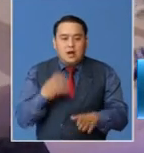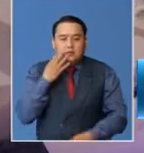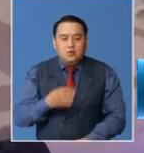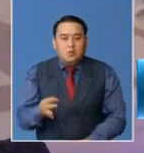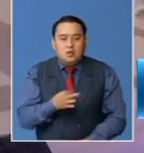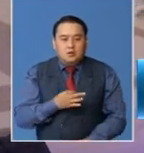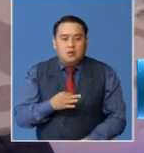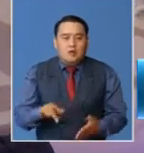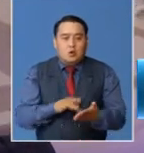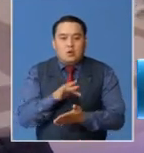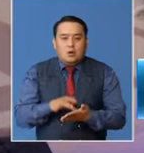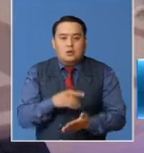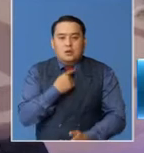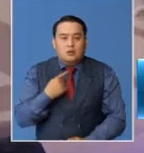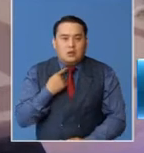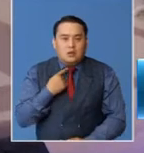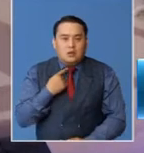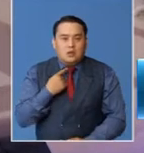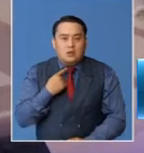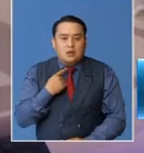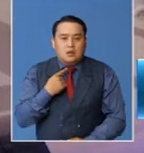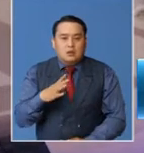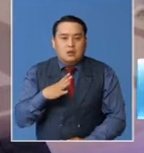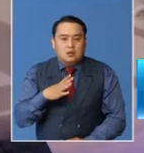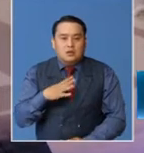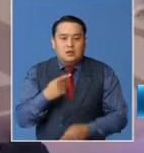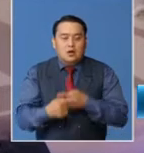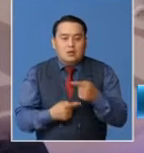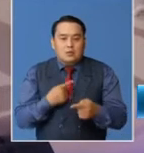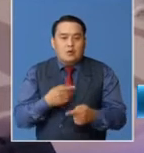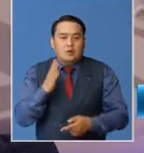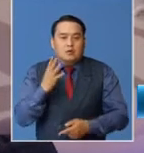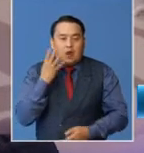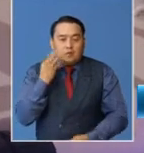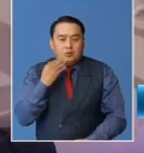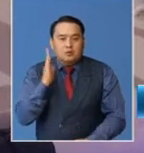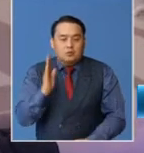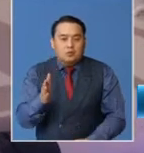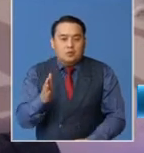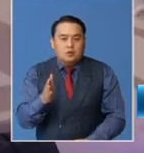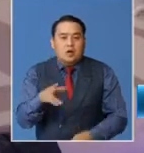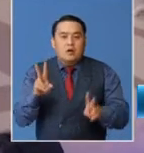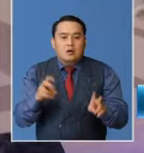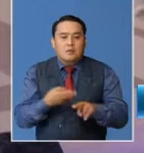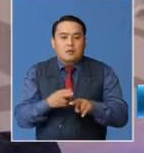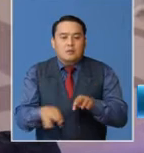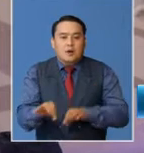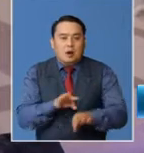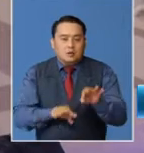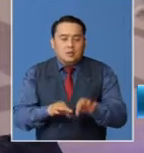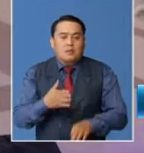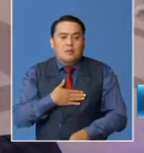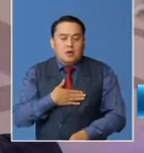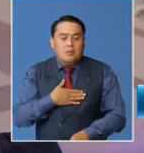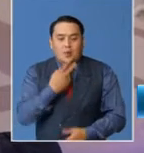Алматинская область, город Талдыкурган, и через 2 дня мы будем в городе Алматы. В рамках этого проекта